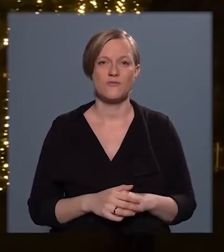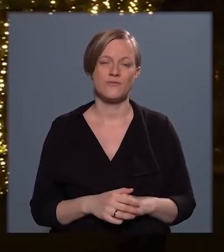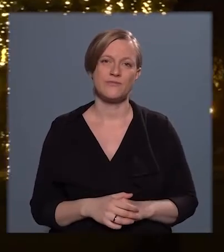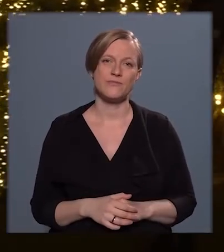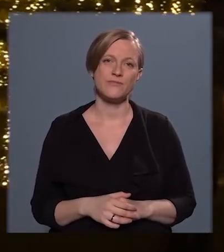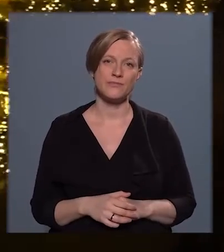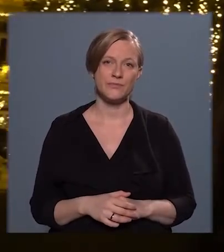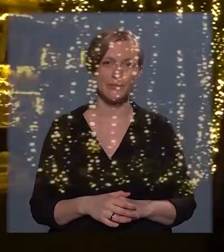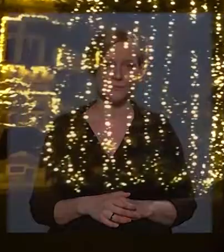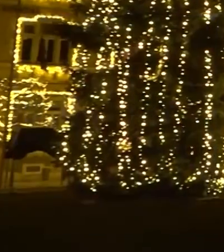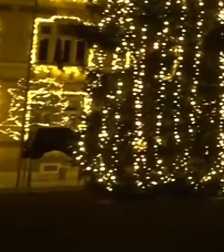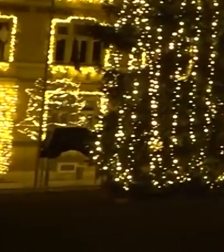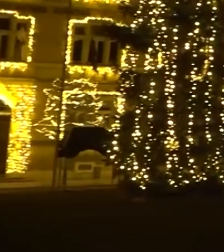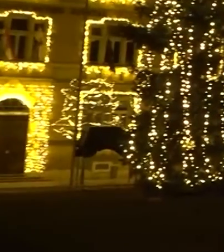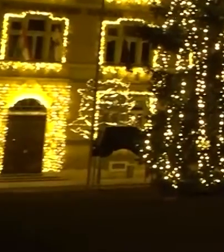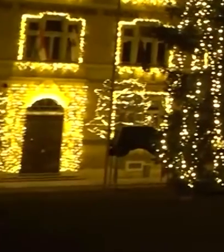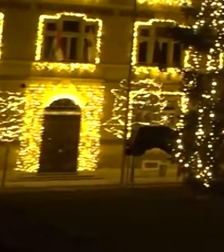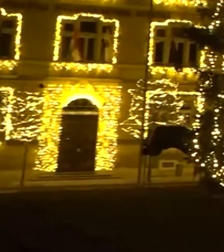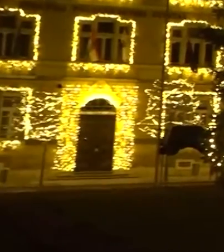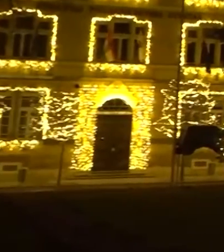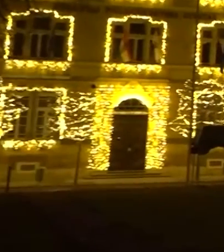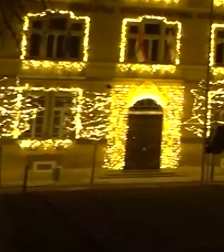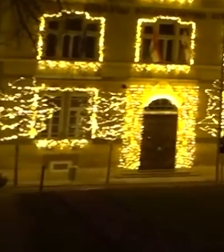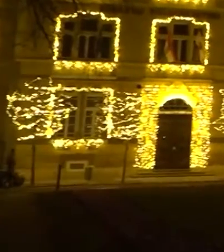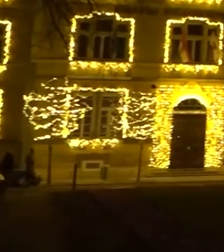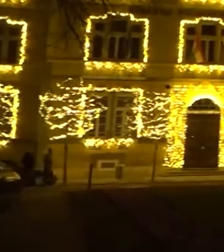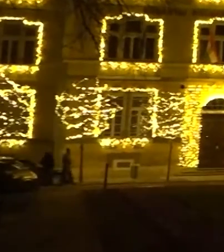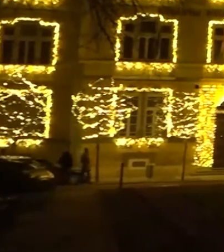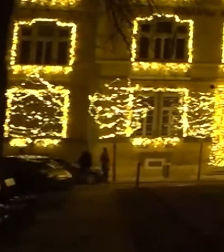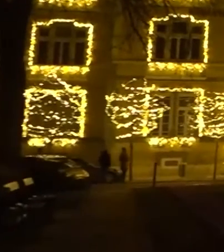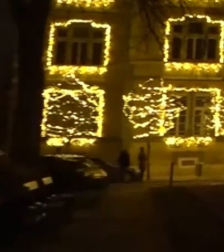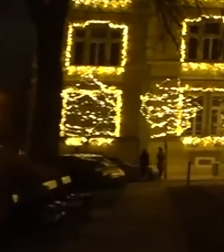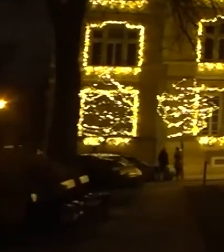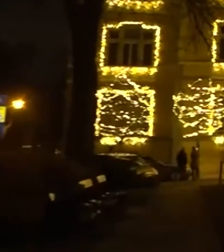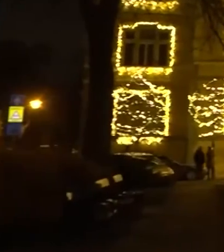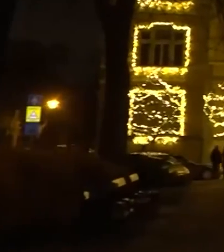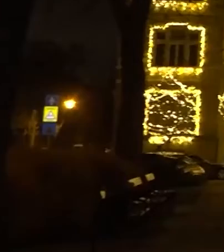Szép hajnal csillag, Jézus, ragyog fel.